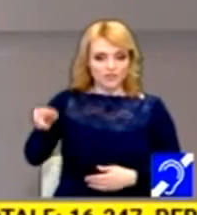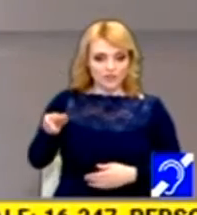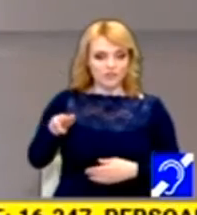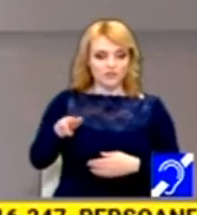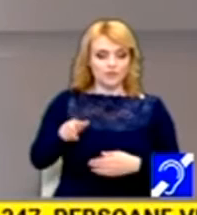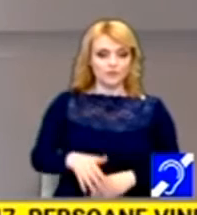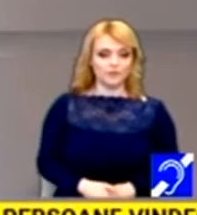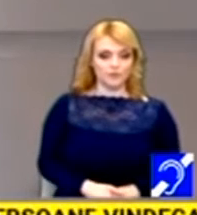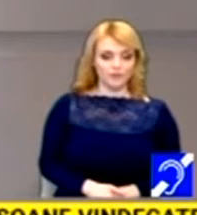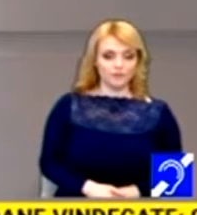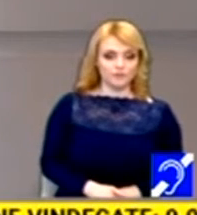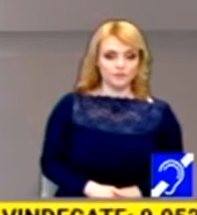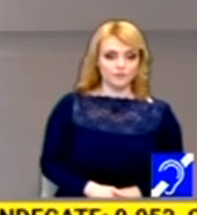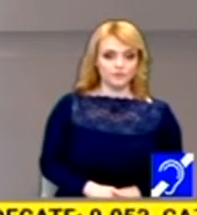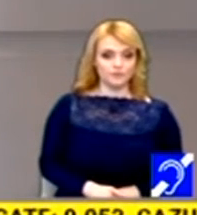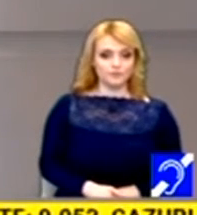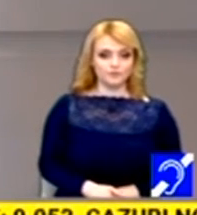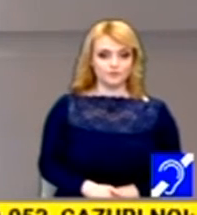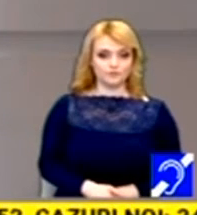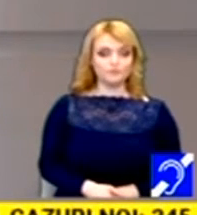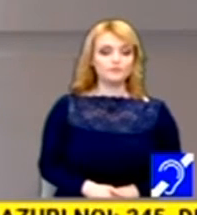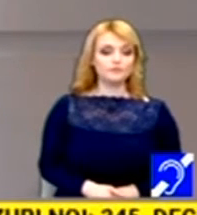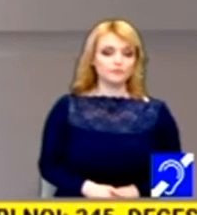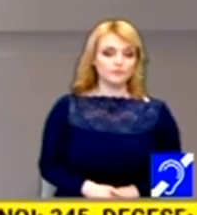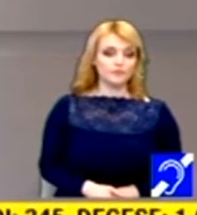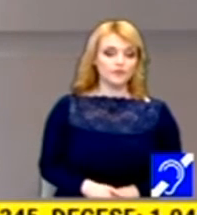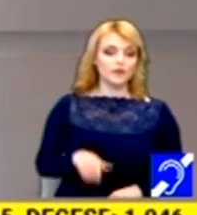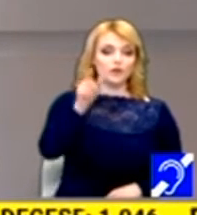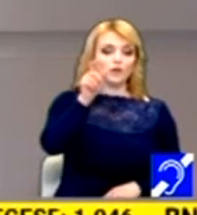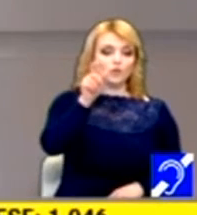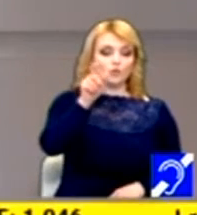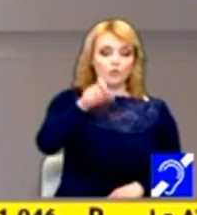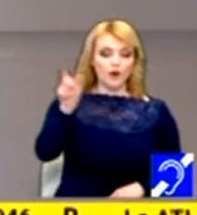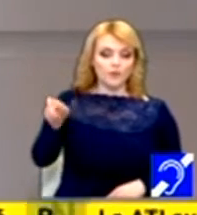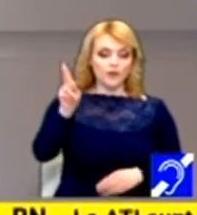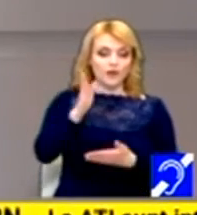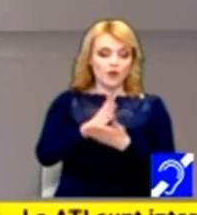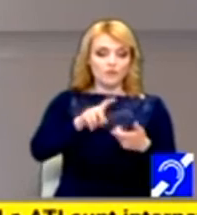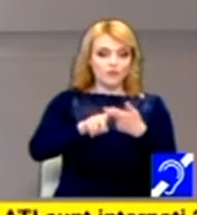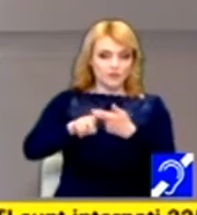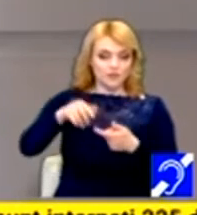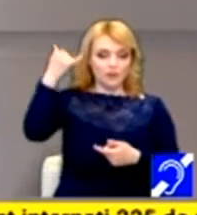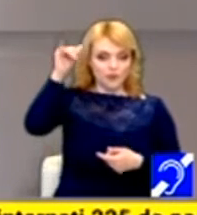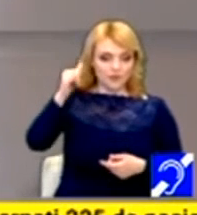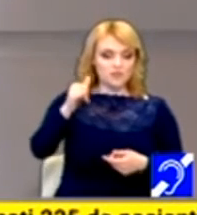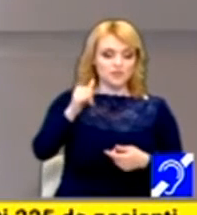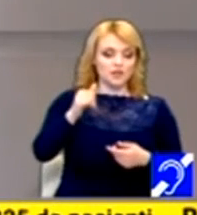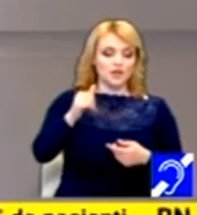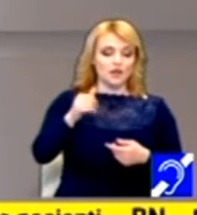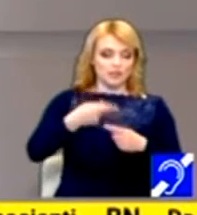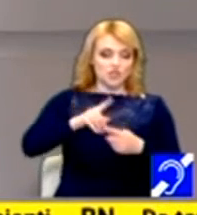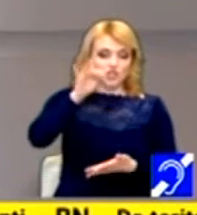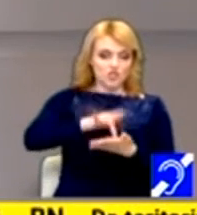care întrunesc criteriile de spitalizare sunt referiți pentru spitalizare și ajutor specializat la Bălți, iar ceilalți